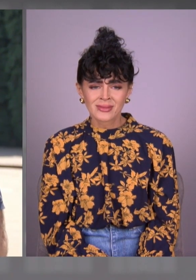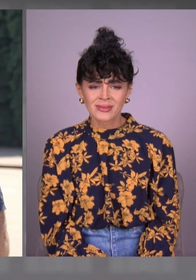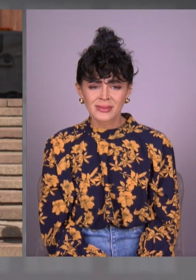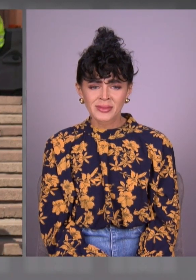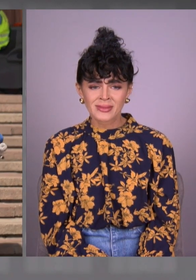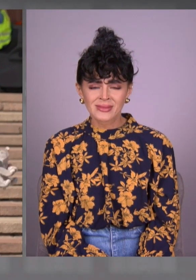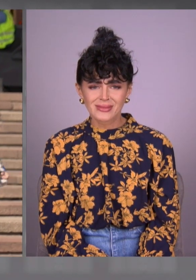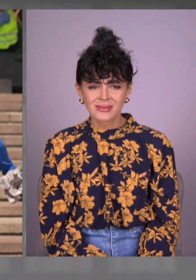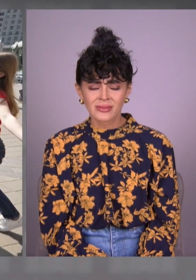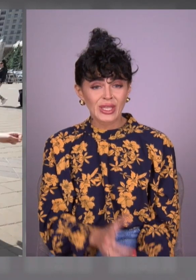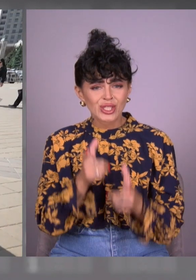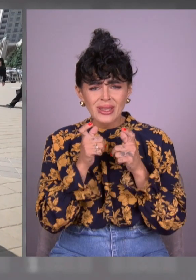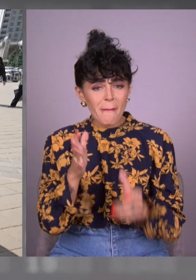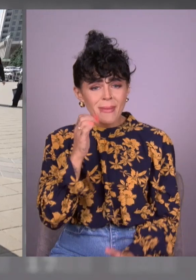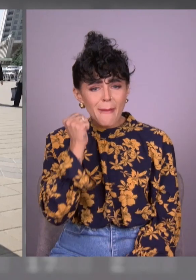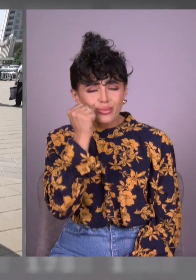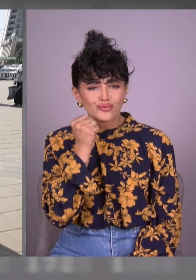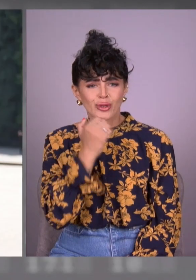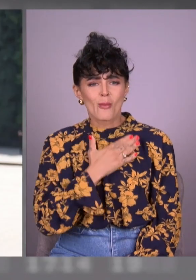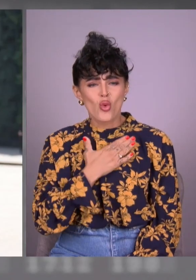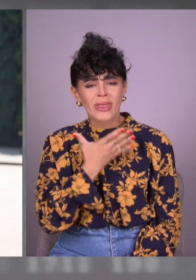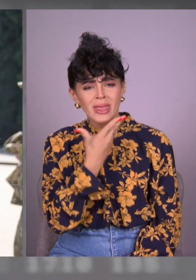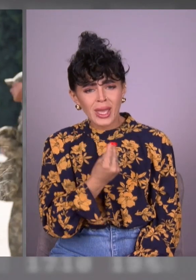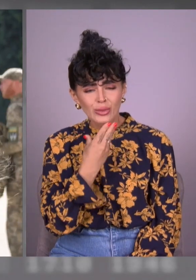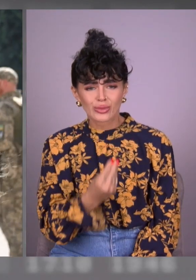дочекаюся. Бабушка, дідуська!